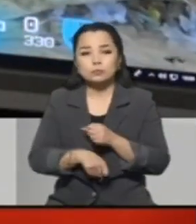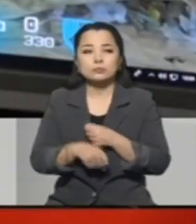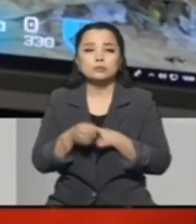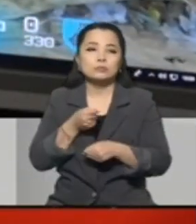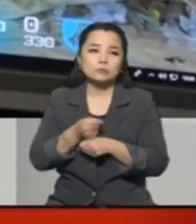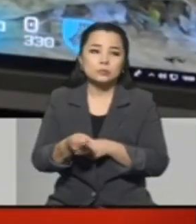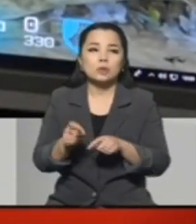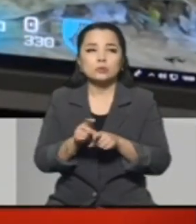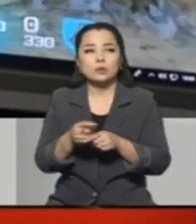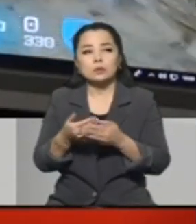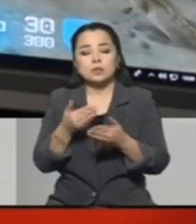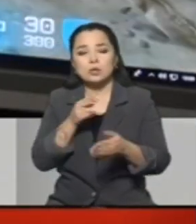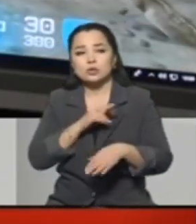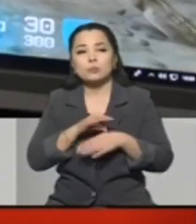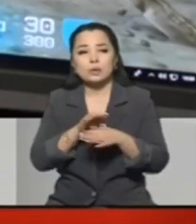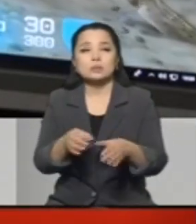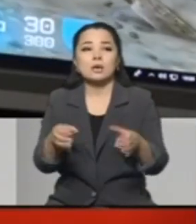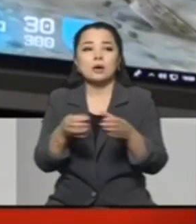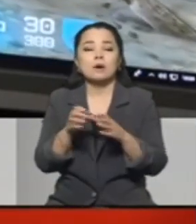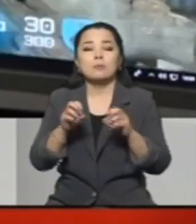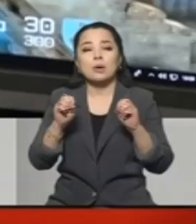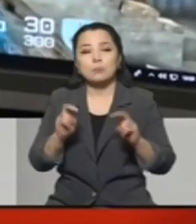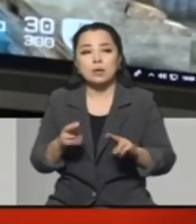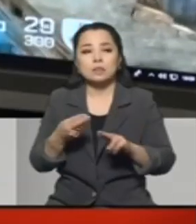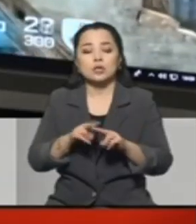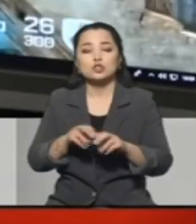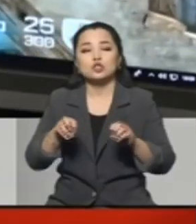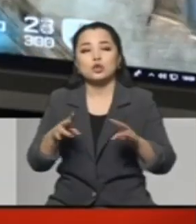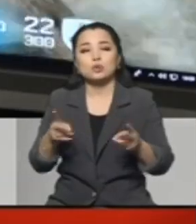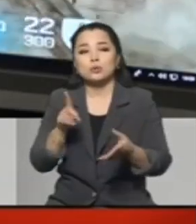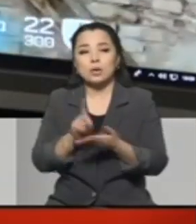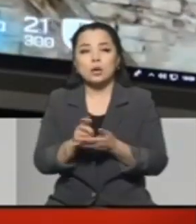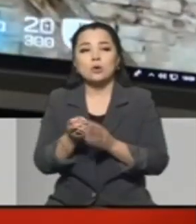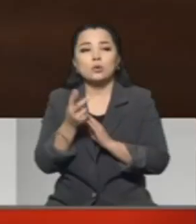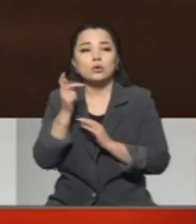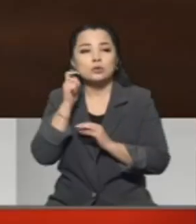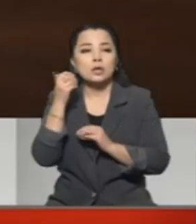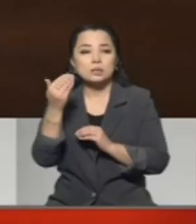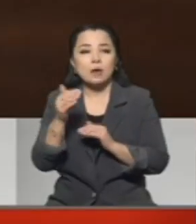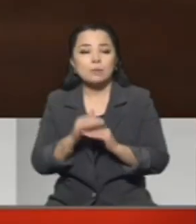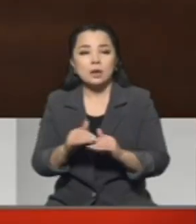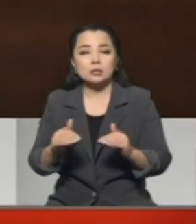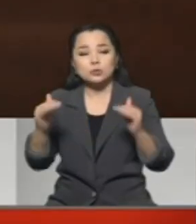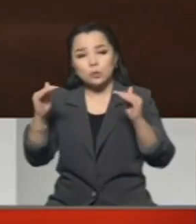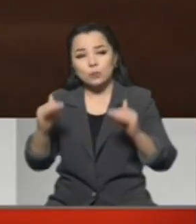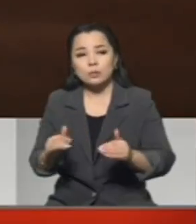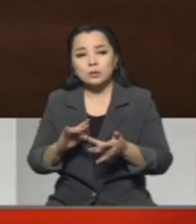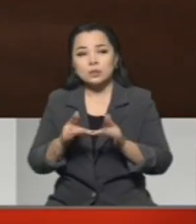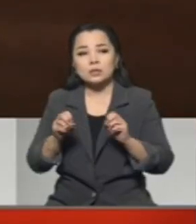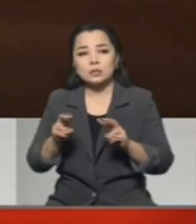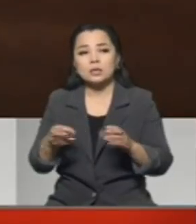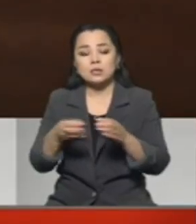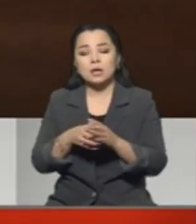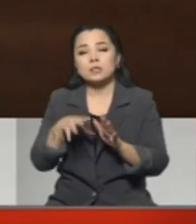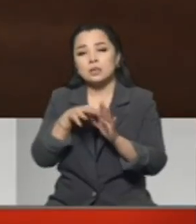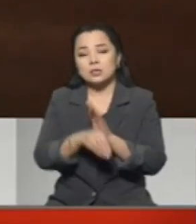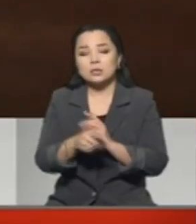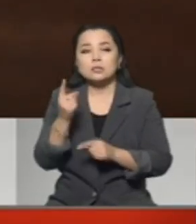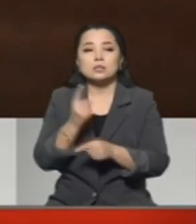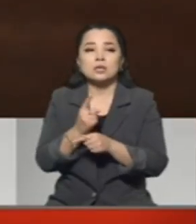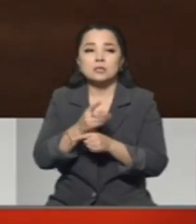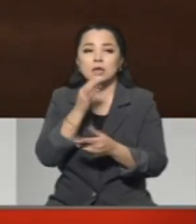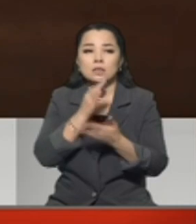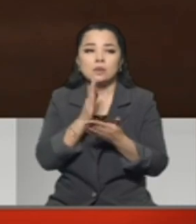жолдары қарастырылған. Жұмыс тобындағы мамандар бұл мәселені шешу үшін 13 жастан төмен балалардың әлеуметтік желіге тіркелуіне тыйым